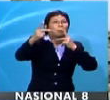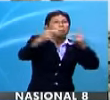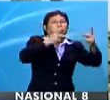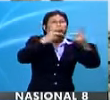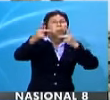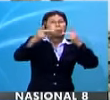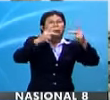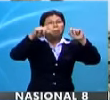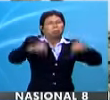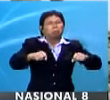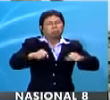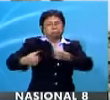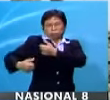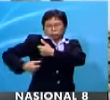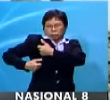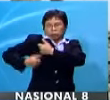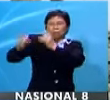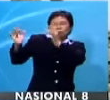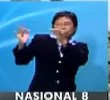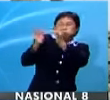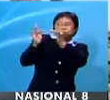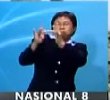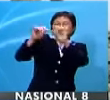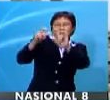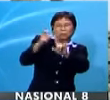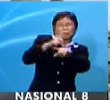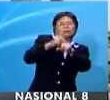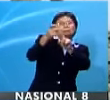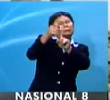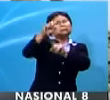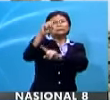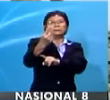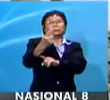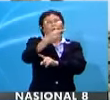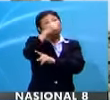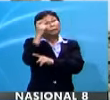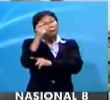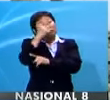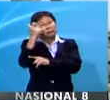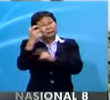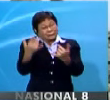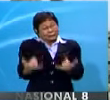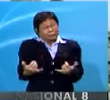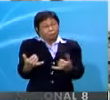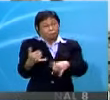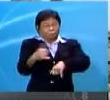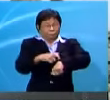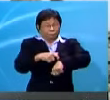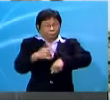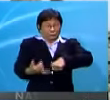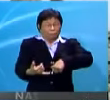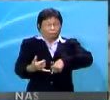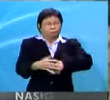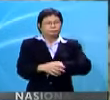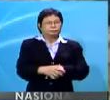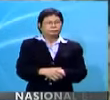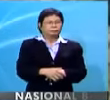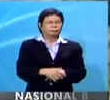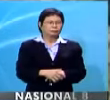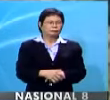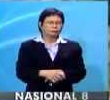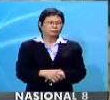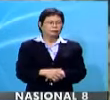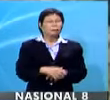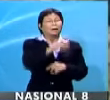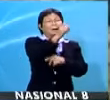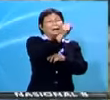rangkaian tentera di Pakistan oleh kerana buat masa ni search and reskue